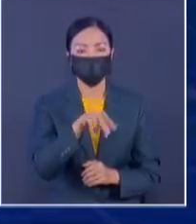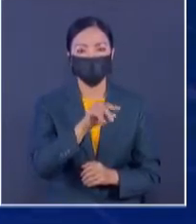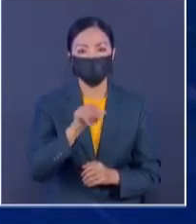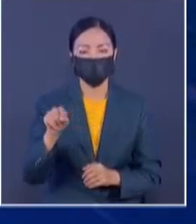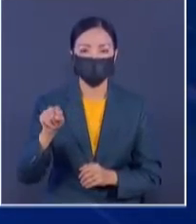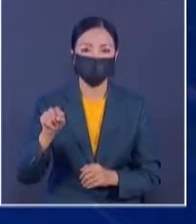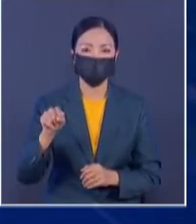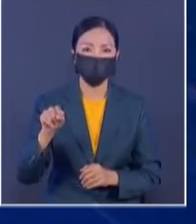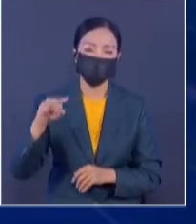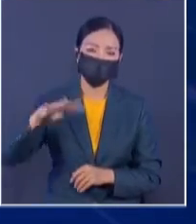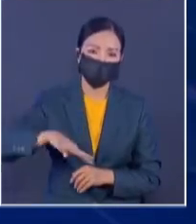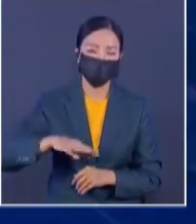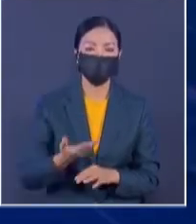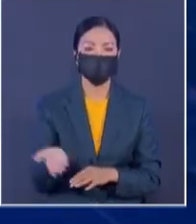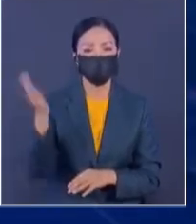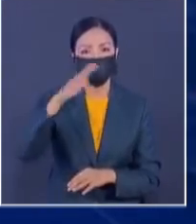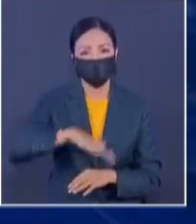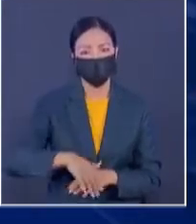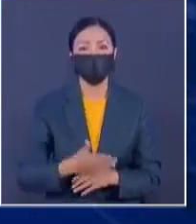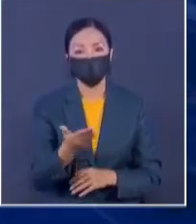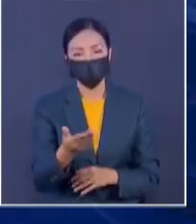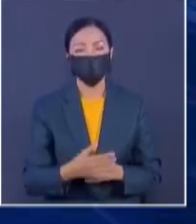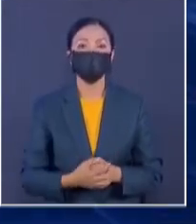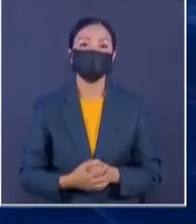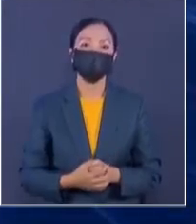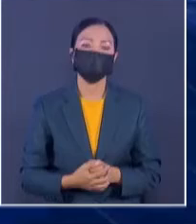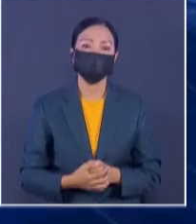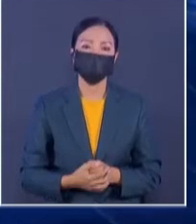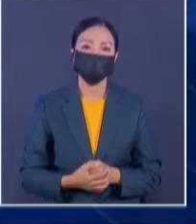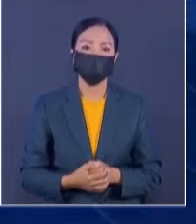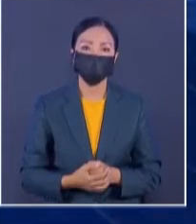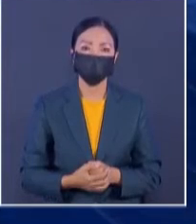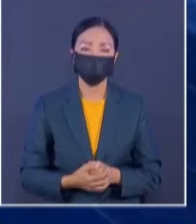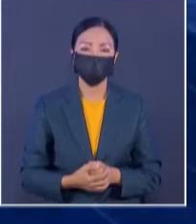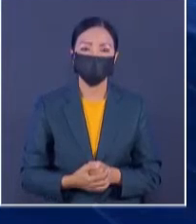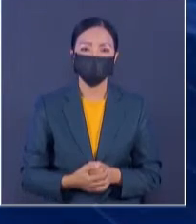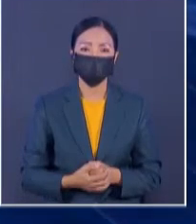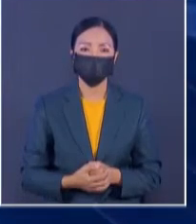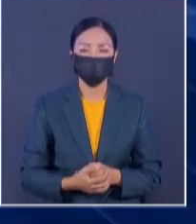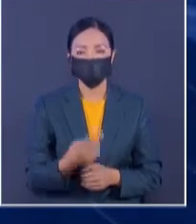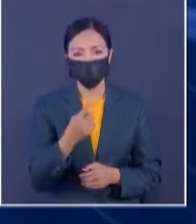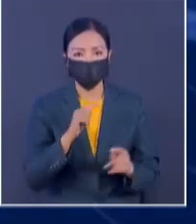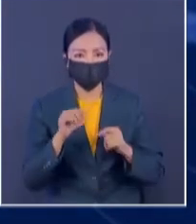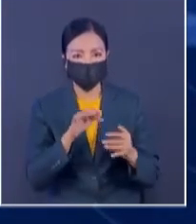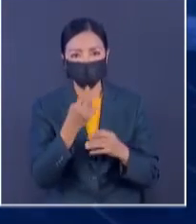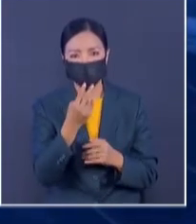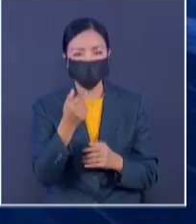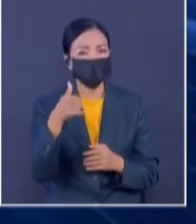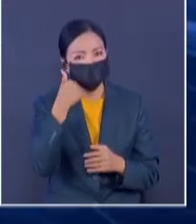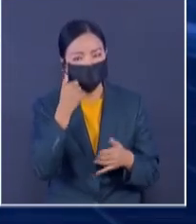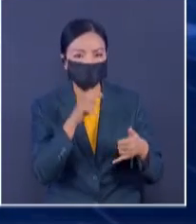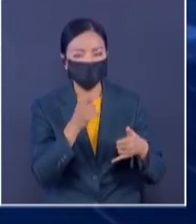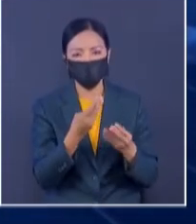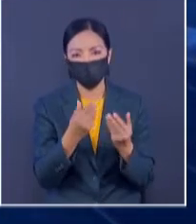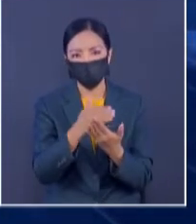นี้ตลอดทั้งวันนะครับตามสถานที่ตั้งนะครับที่คุณผู้ชมจะสามารถติดต่อไปได้แล้วก็สามารถสอบถามรายละเอียดเพิ่